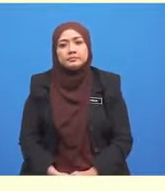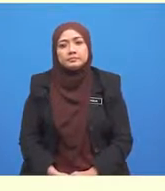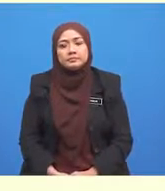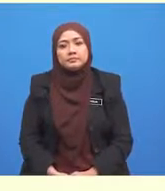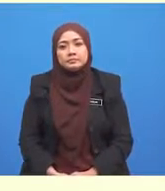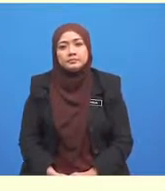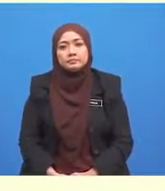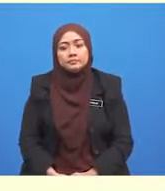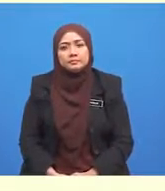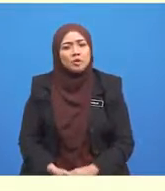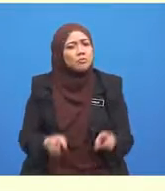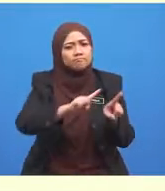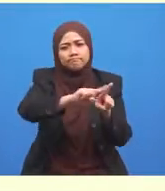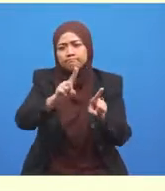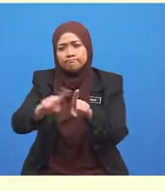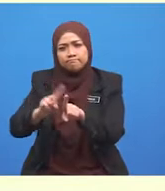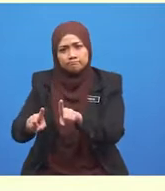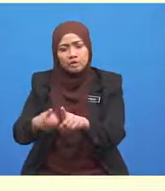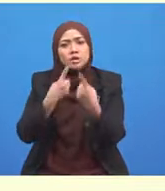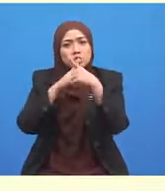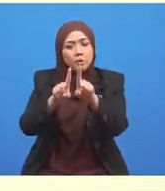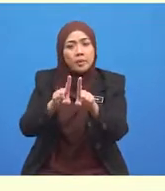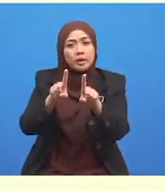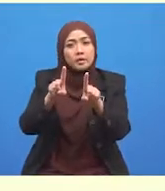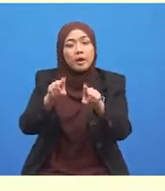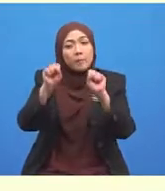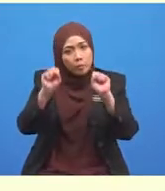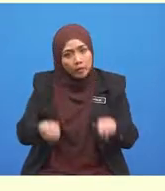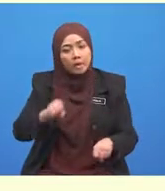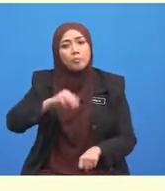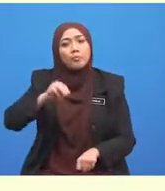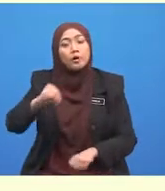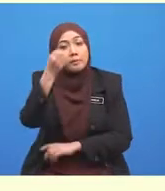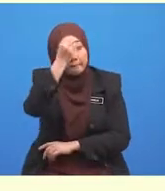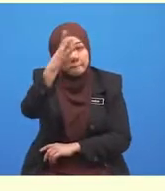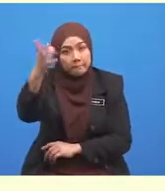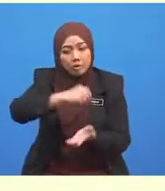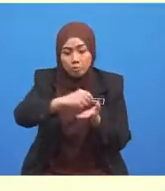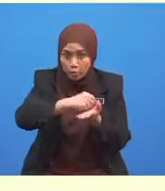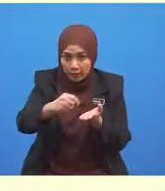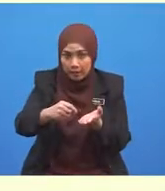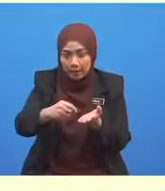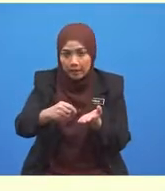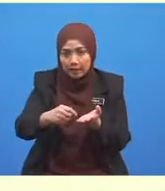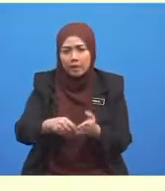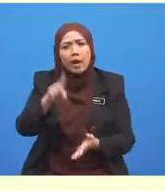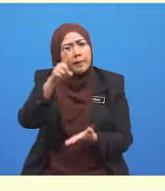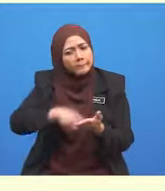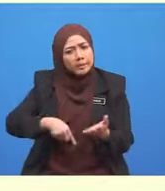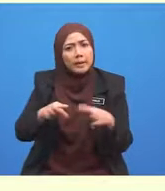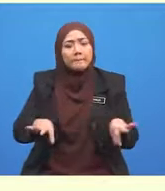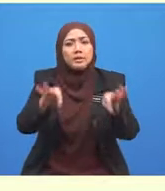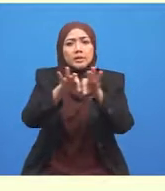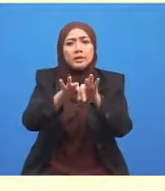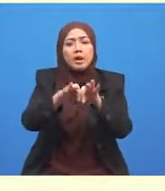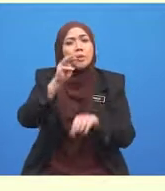Baiklah, pelbagai jawapan yang boleh murid-murid nyatakan. Apa yang penting, murid-murid